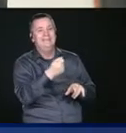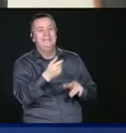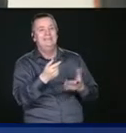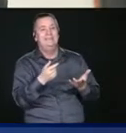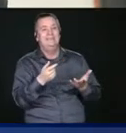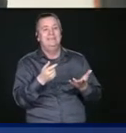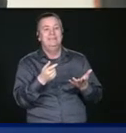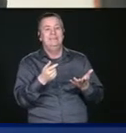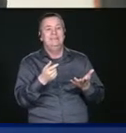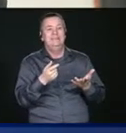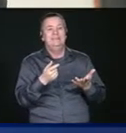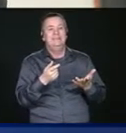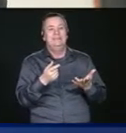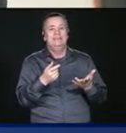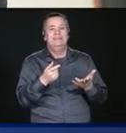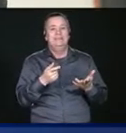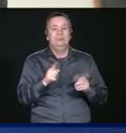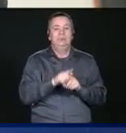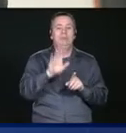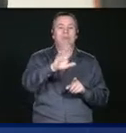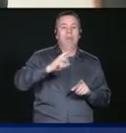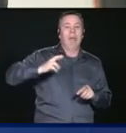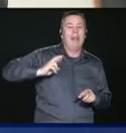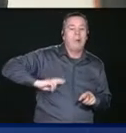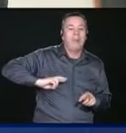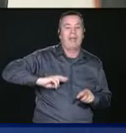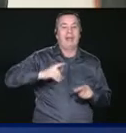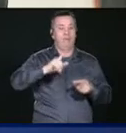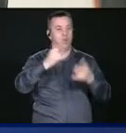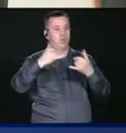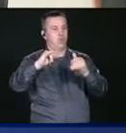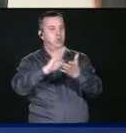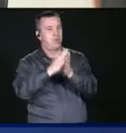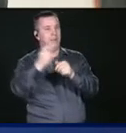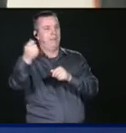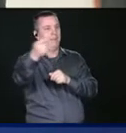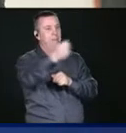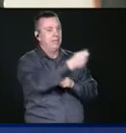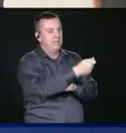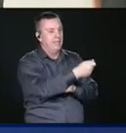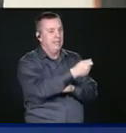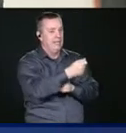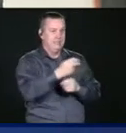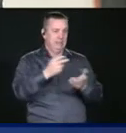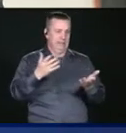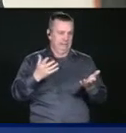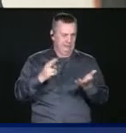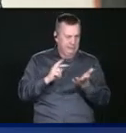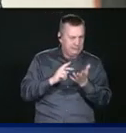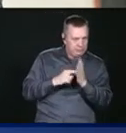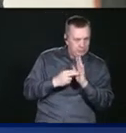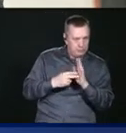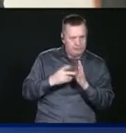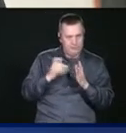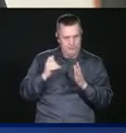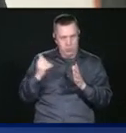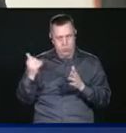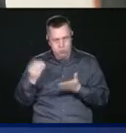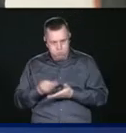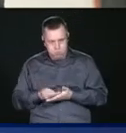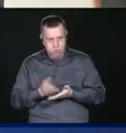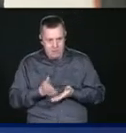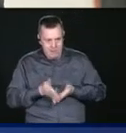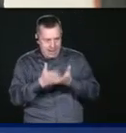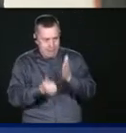et les avantages, les autres avantages. Est-ce qu'ils pourraient donc d'y avoir des aides à ce niveau-là pour aider les grandes